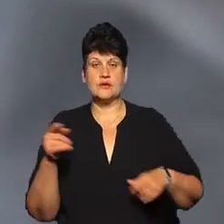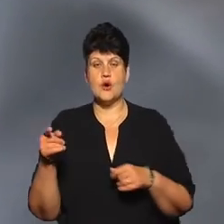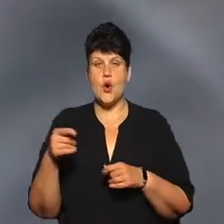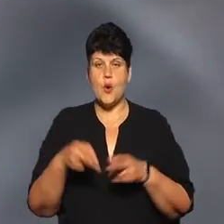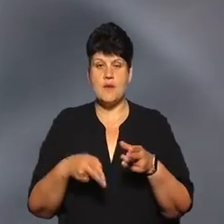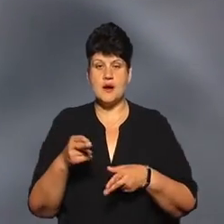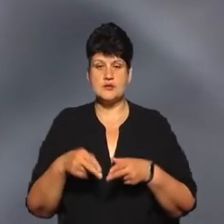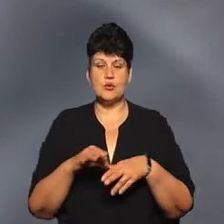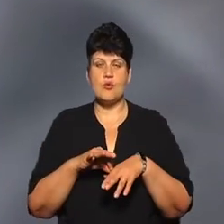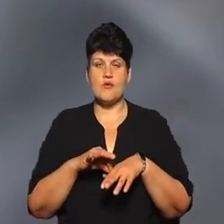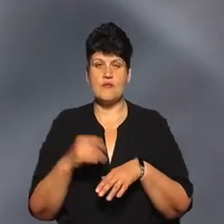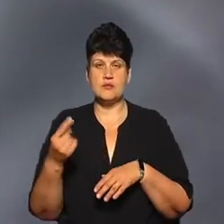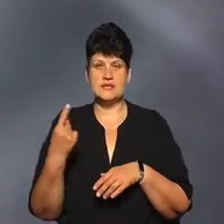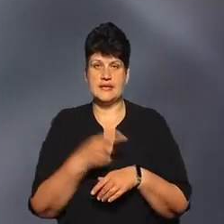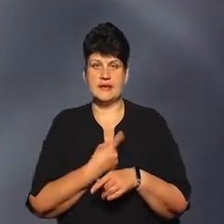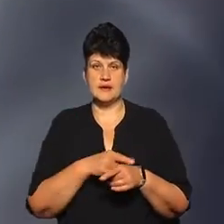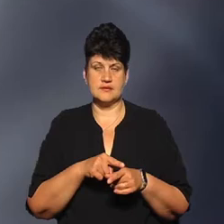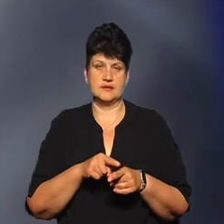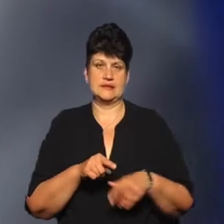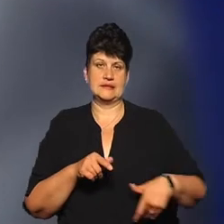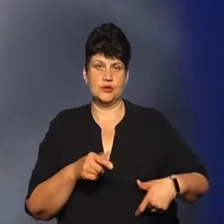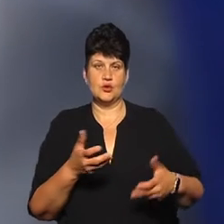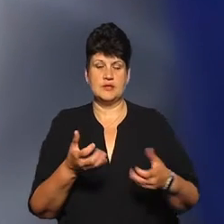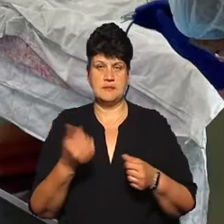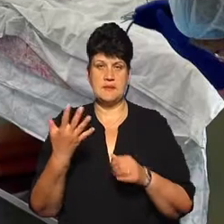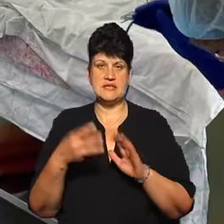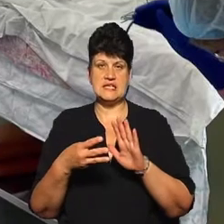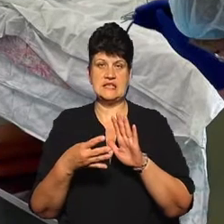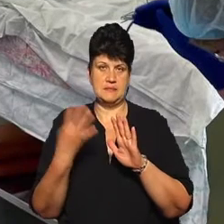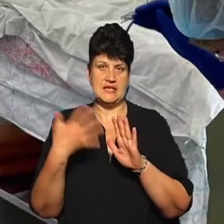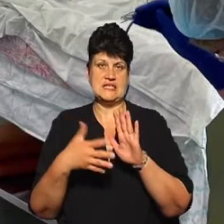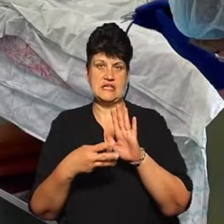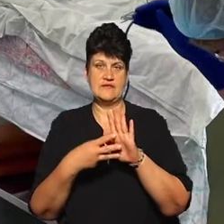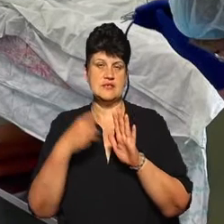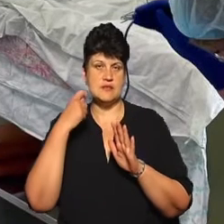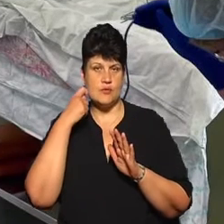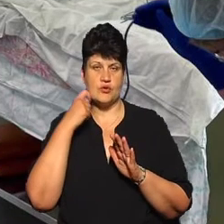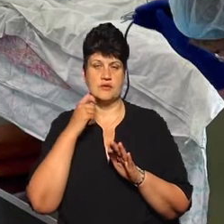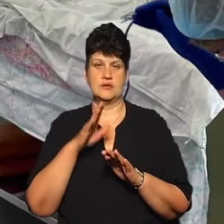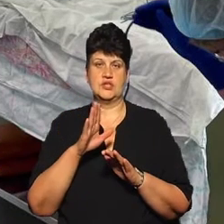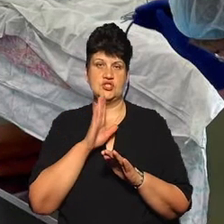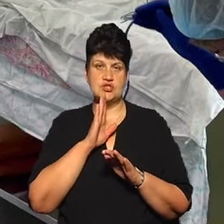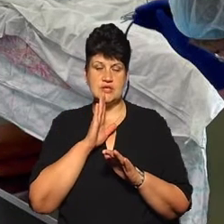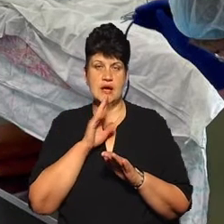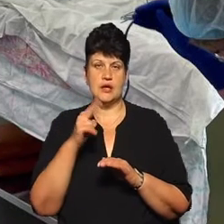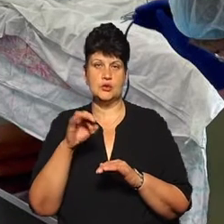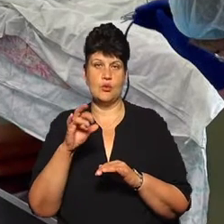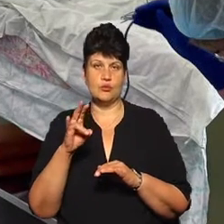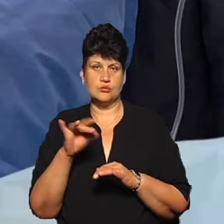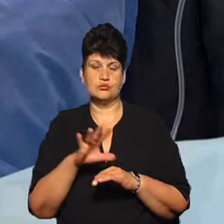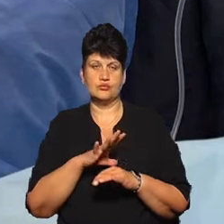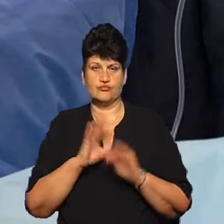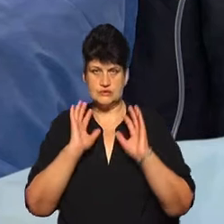лікарні. Нирку отримала 58-річна жінка з Тернопільського району, а донором був чоловік, у якого стався інсульт. Операція